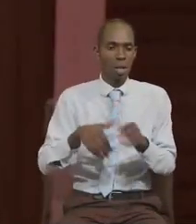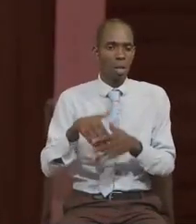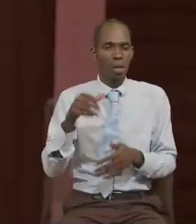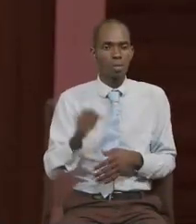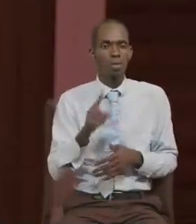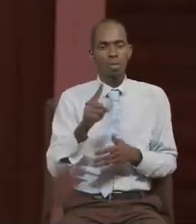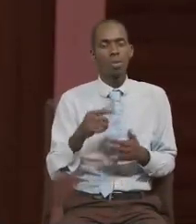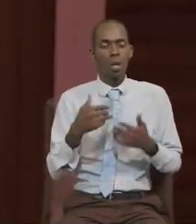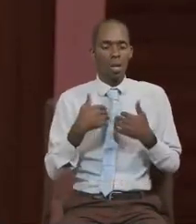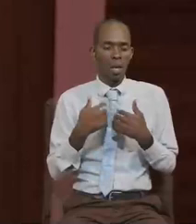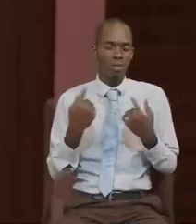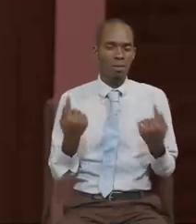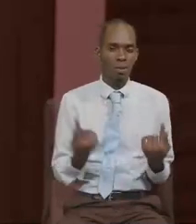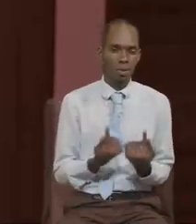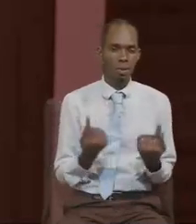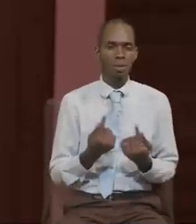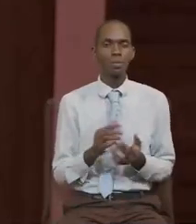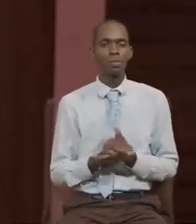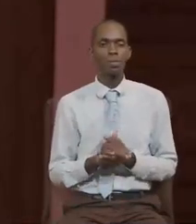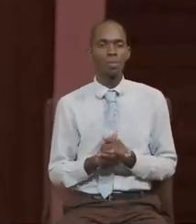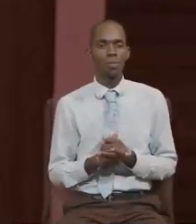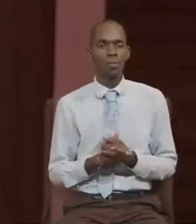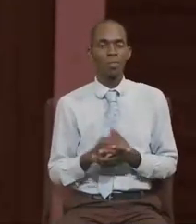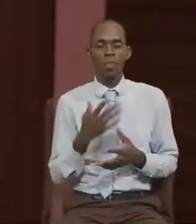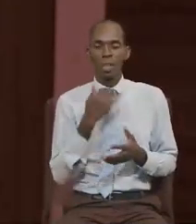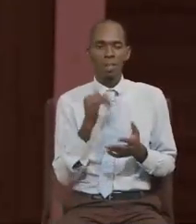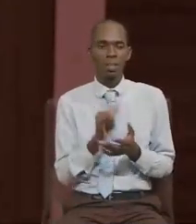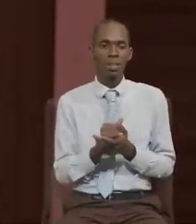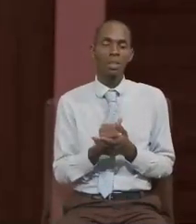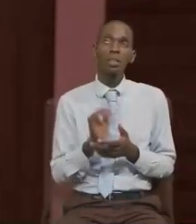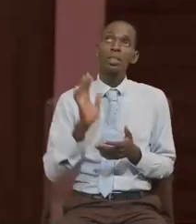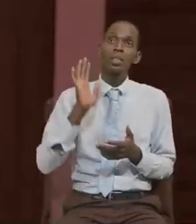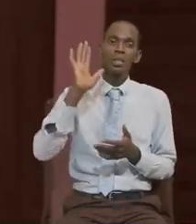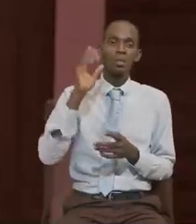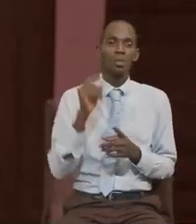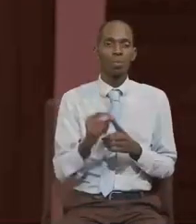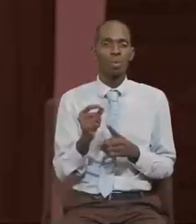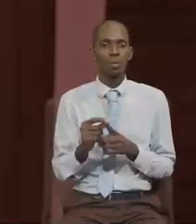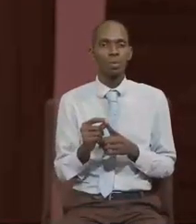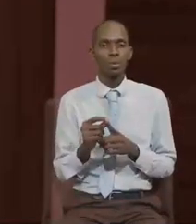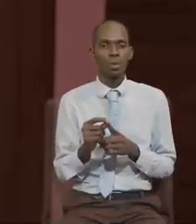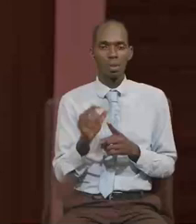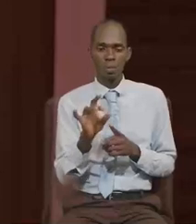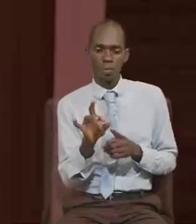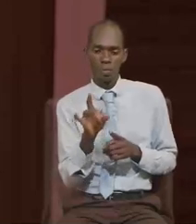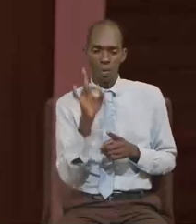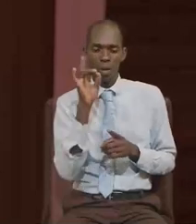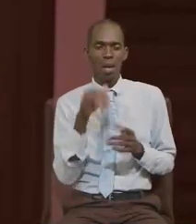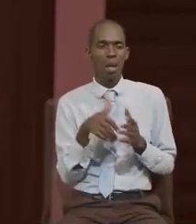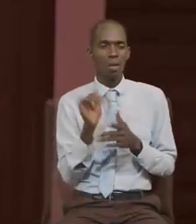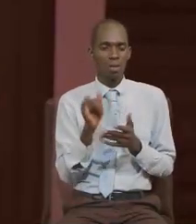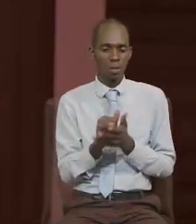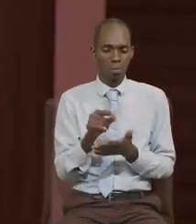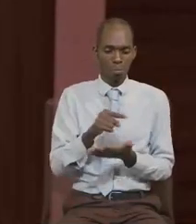C'est ce qu'il dit. Sa parole trace le cercle dans lequel nous devons